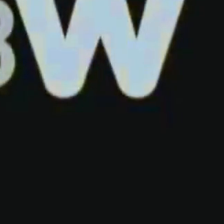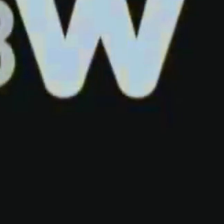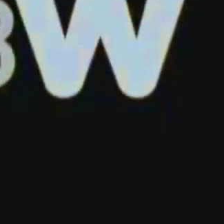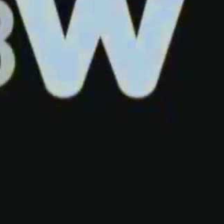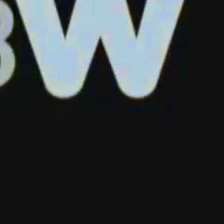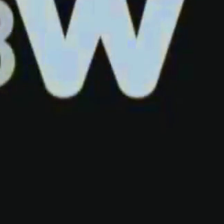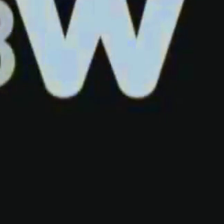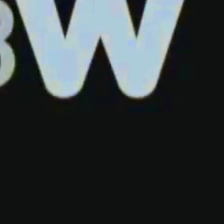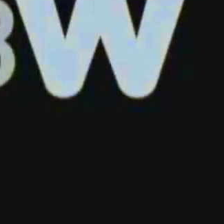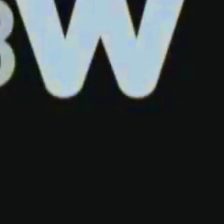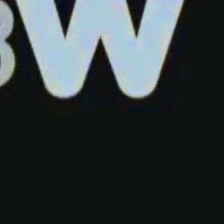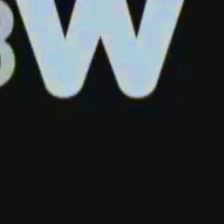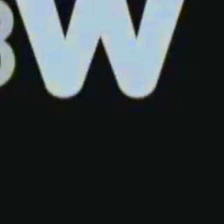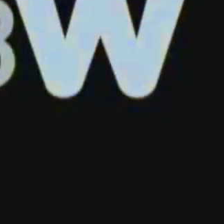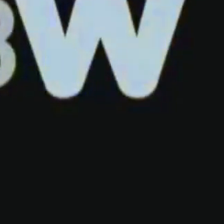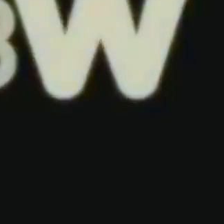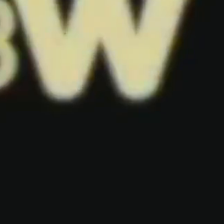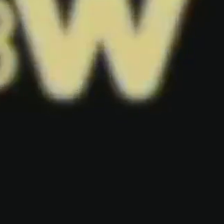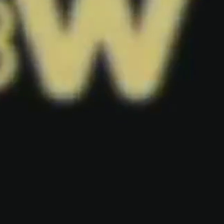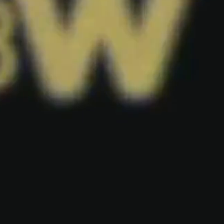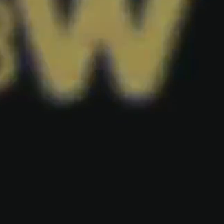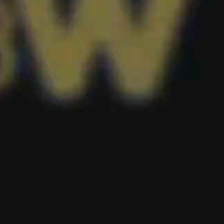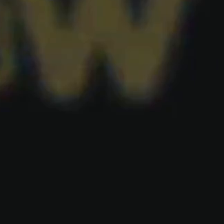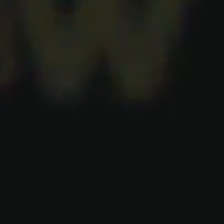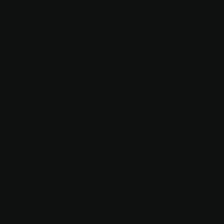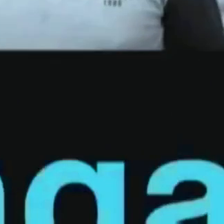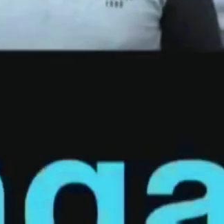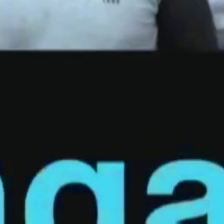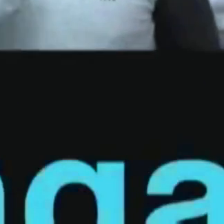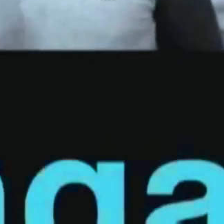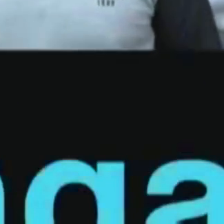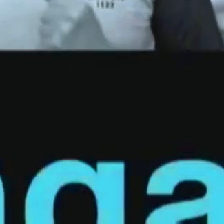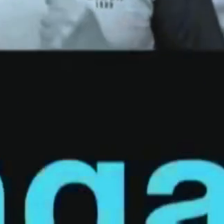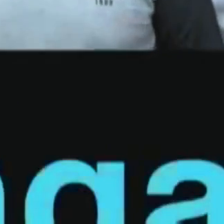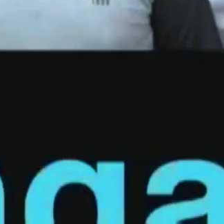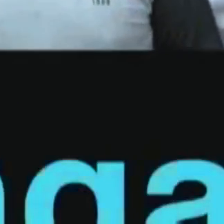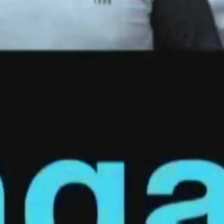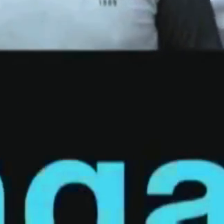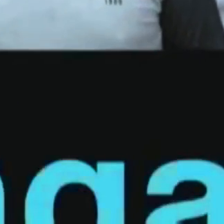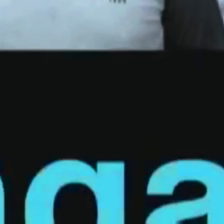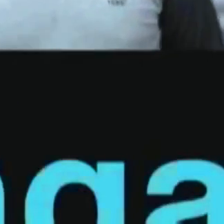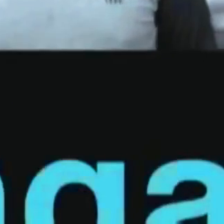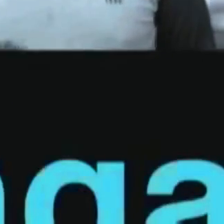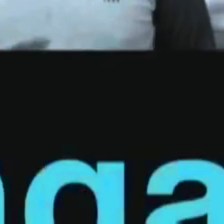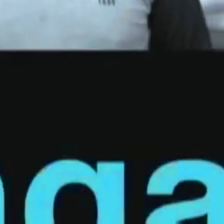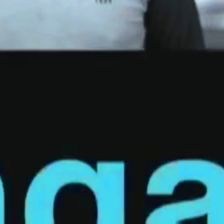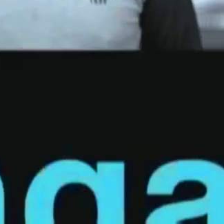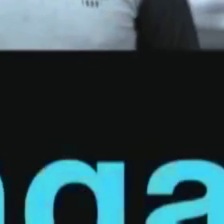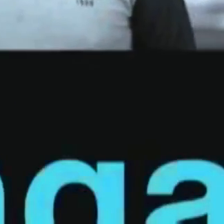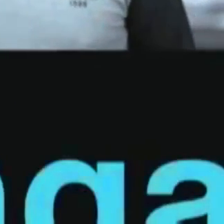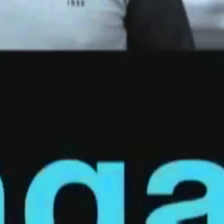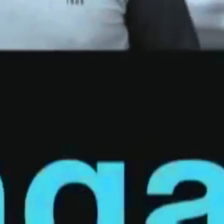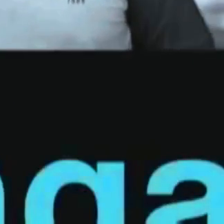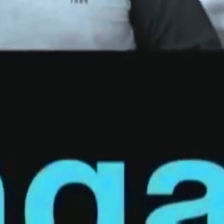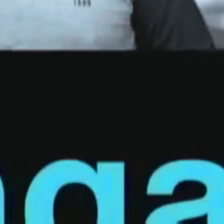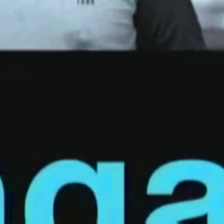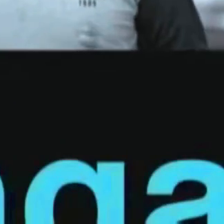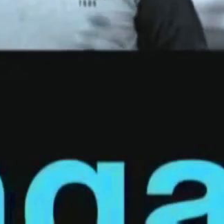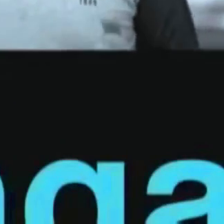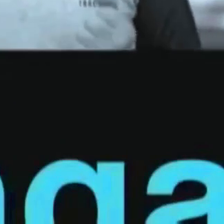wajib Iman wajib memang wajib imut sekolah biar